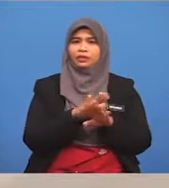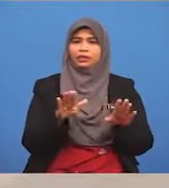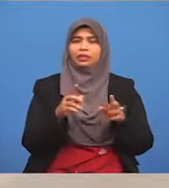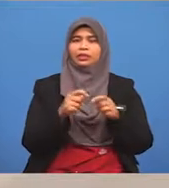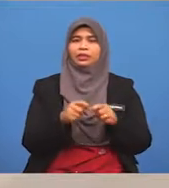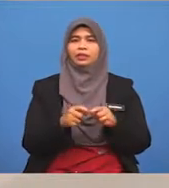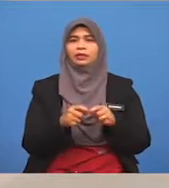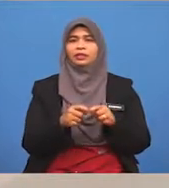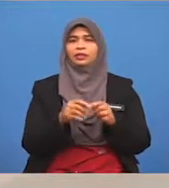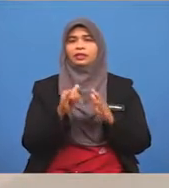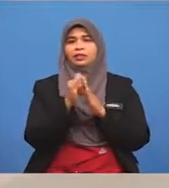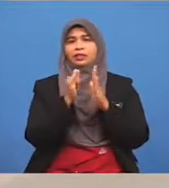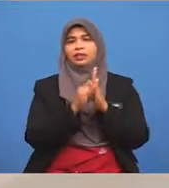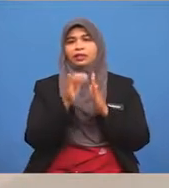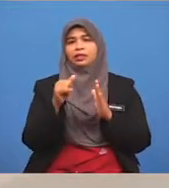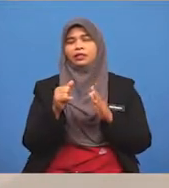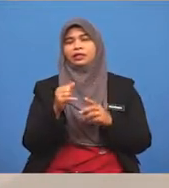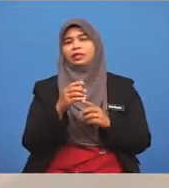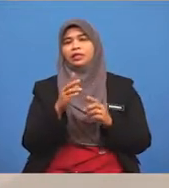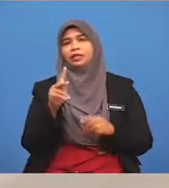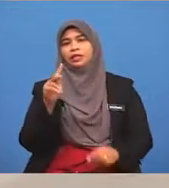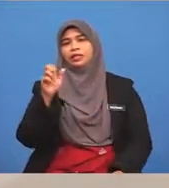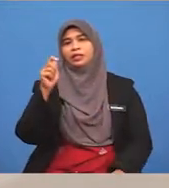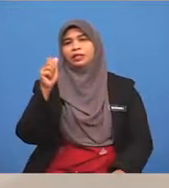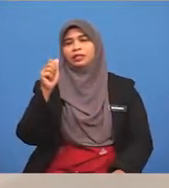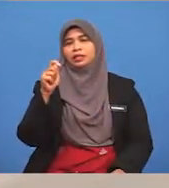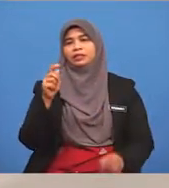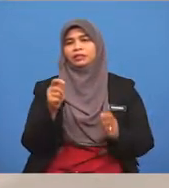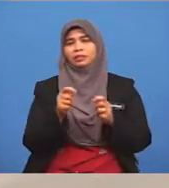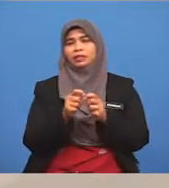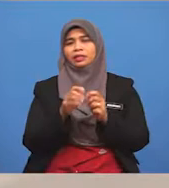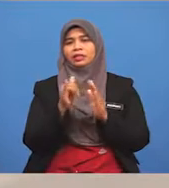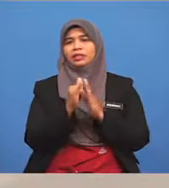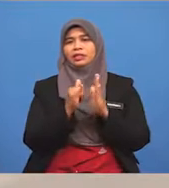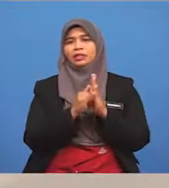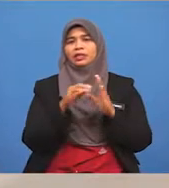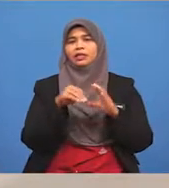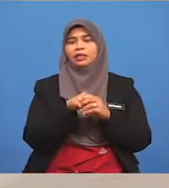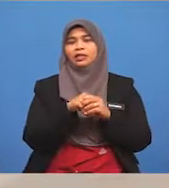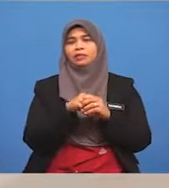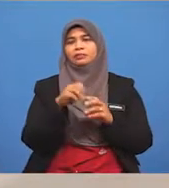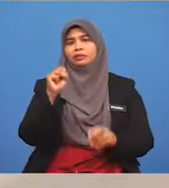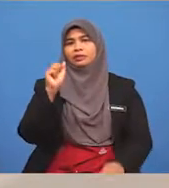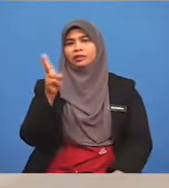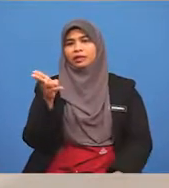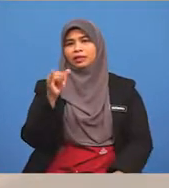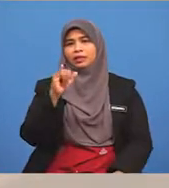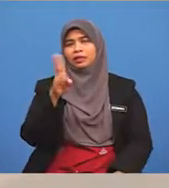meletakkan syarat yang ketat seperti syarat dalam Sahih Al-Bukhari dan Sahih Muslim.